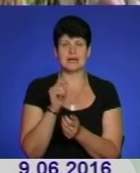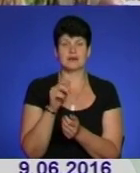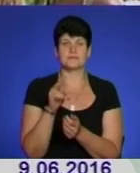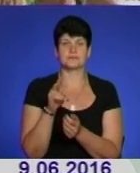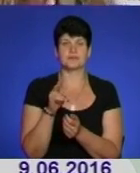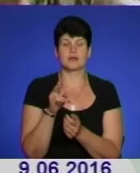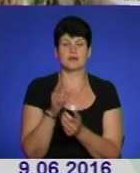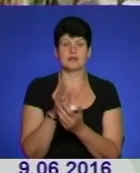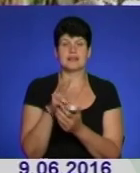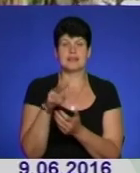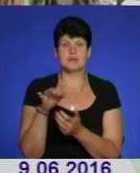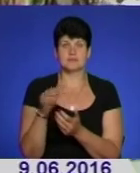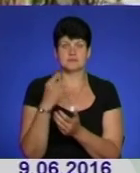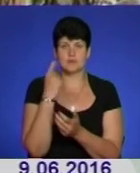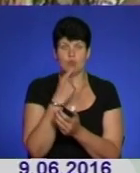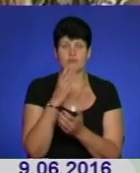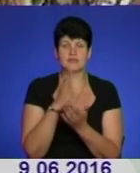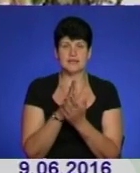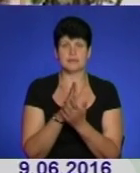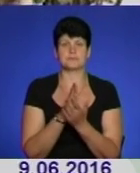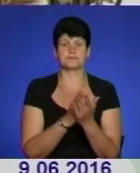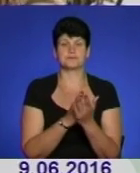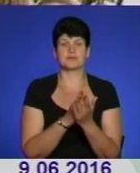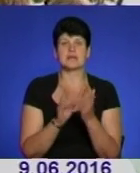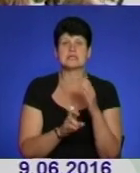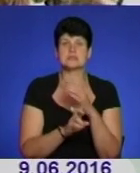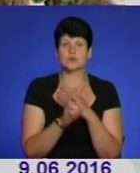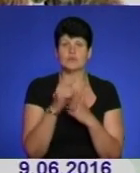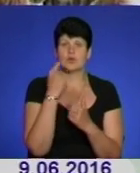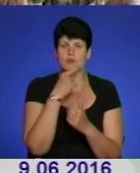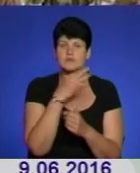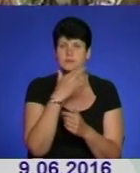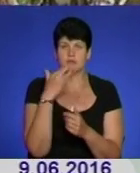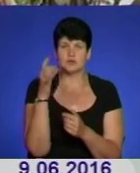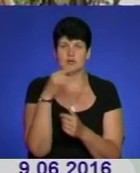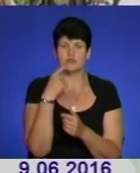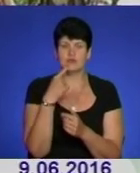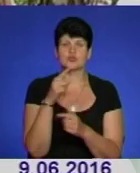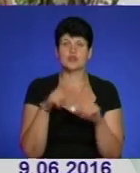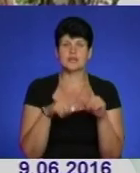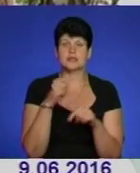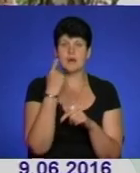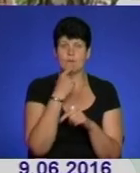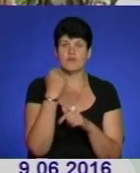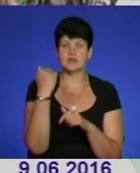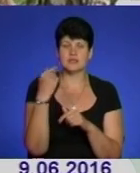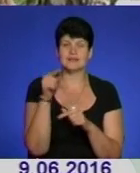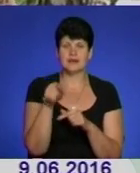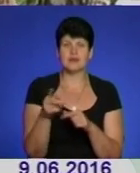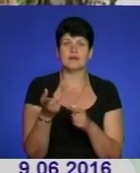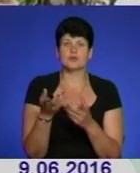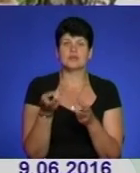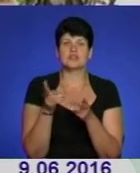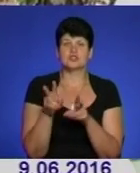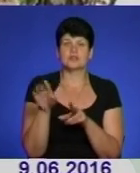канонічна мова, є літургічна мова. І я їм не раз нагадував, що їхня рідна мова, ту, яку вони залишили